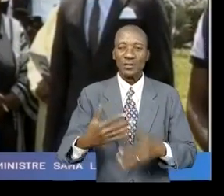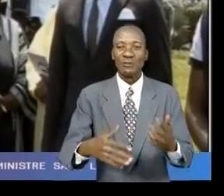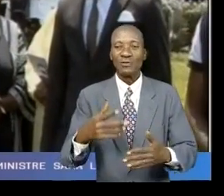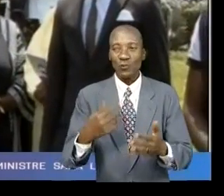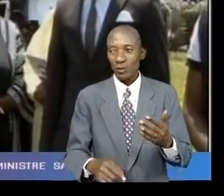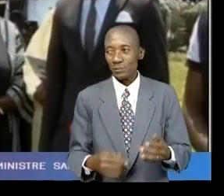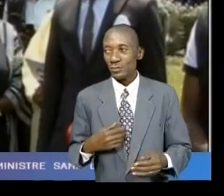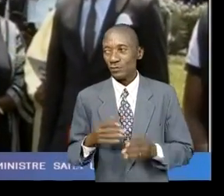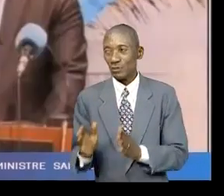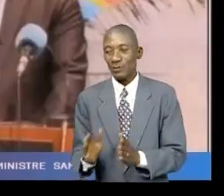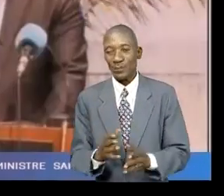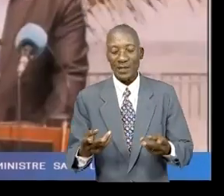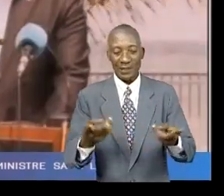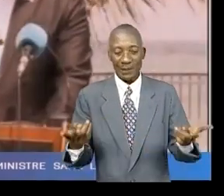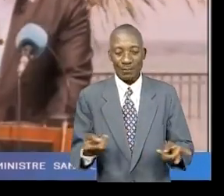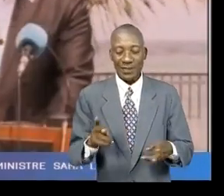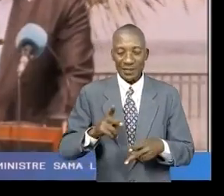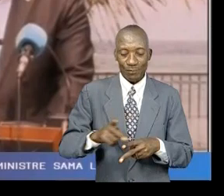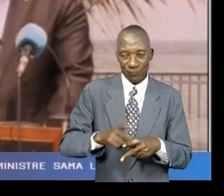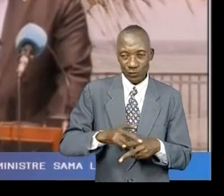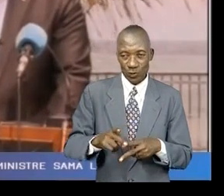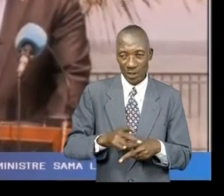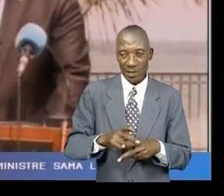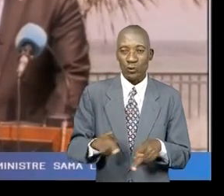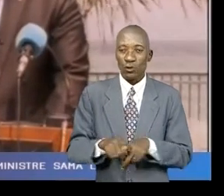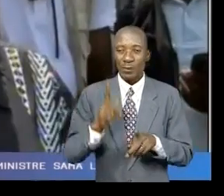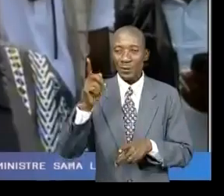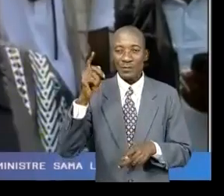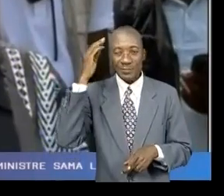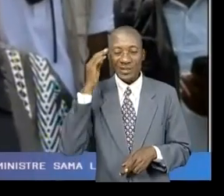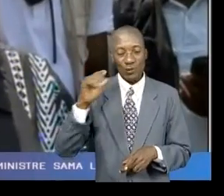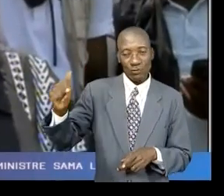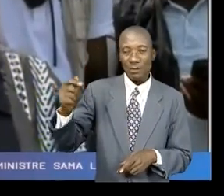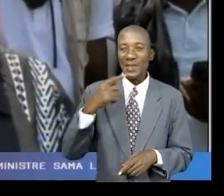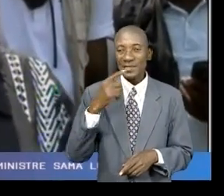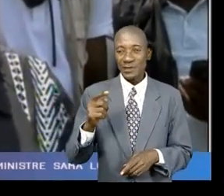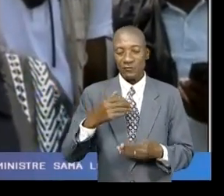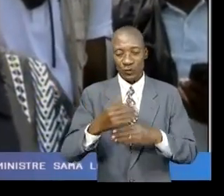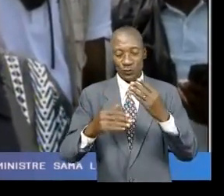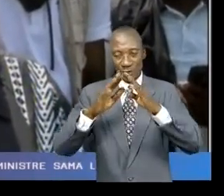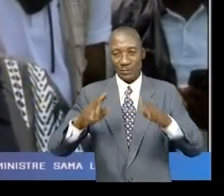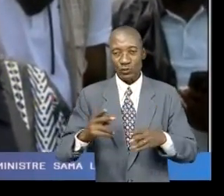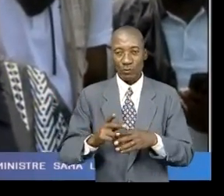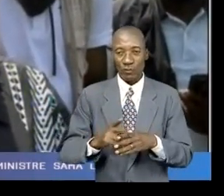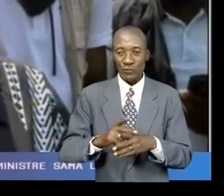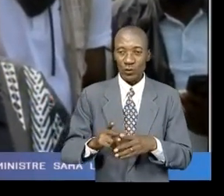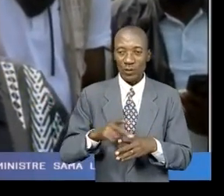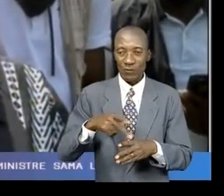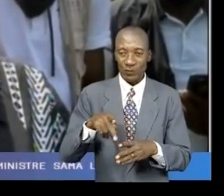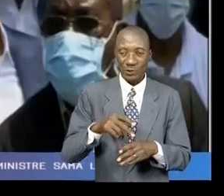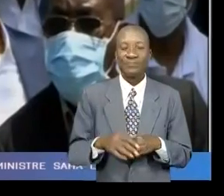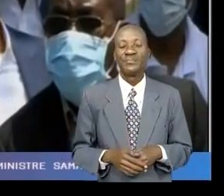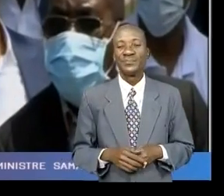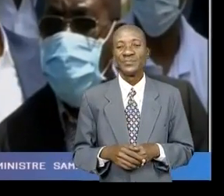sites provisoires, d'après l'instruction du chef du gouvernement. Sur les plans économiques, les ministres du budget, en partenariat avec la Fédération